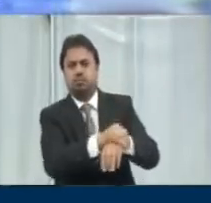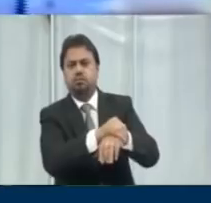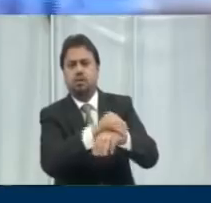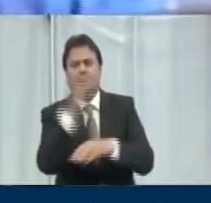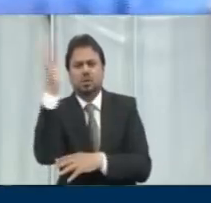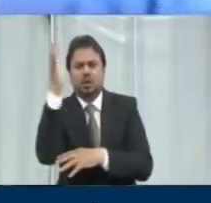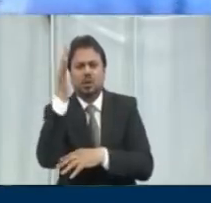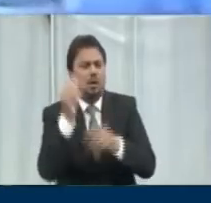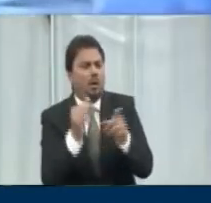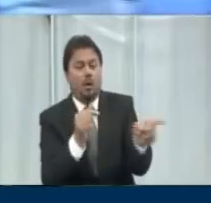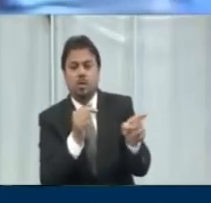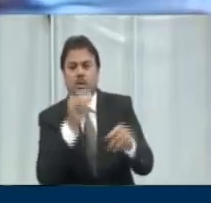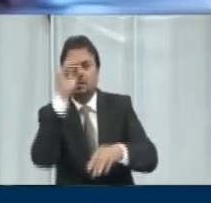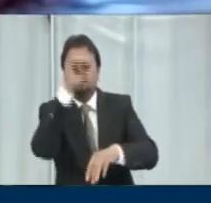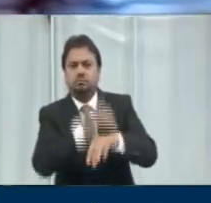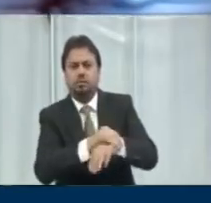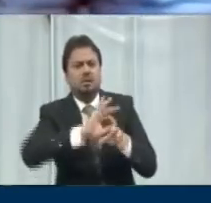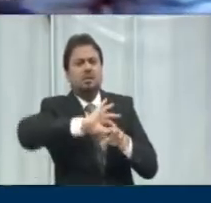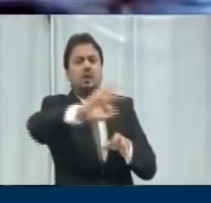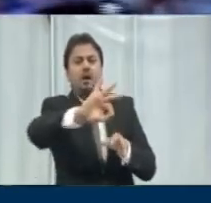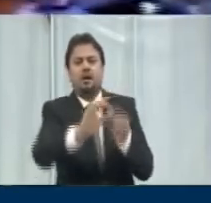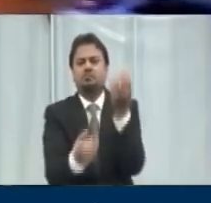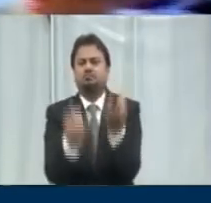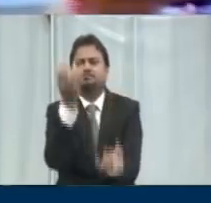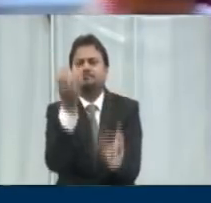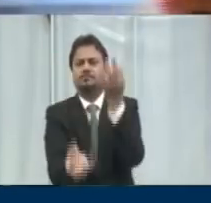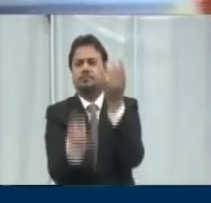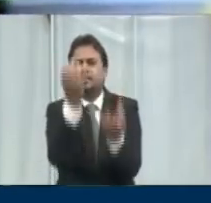الأشجار والأدغال كان يجري إحراقها،